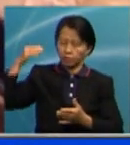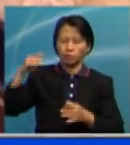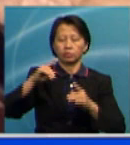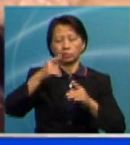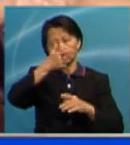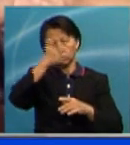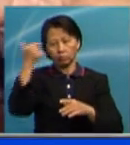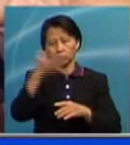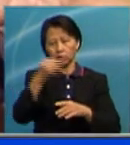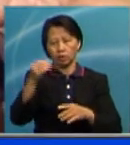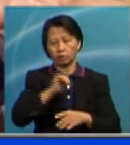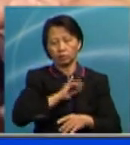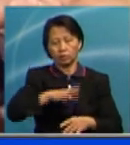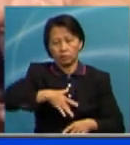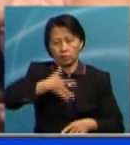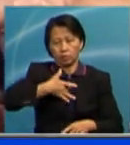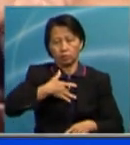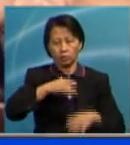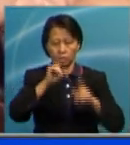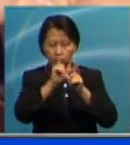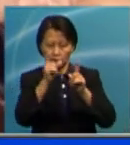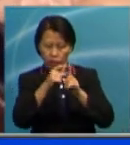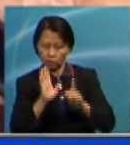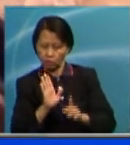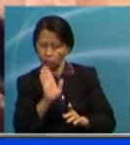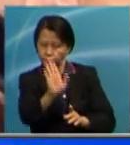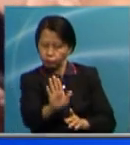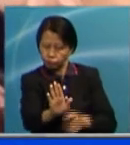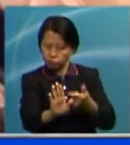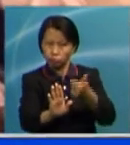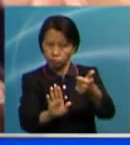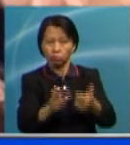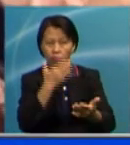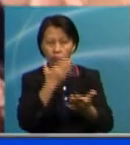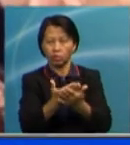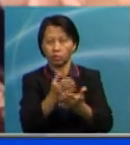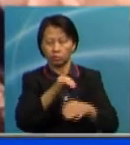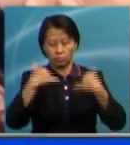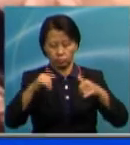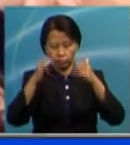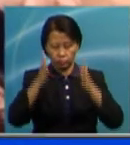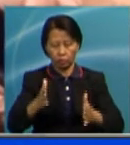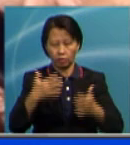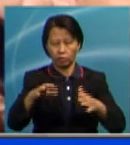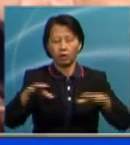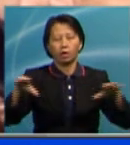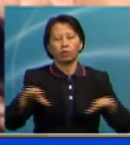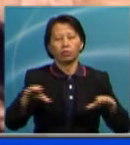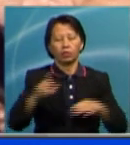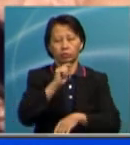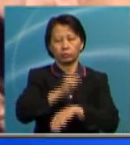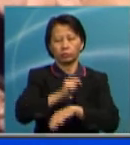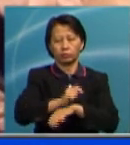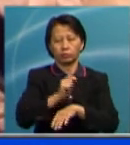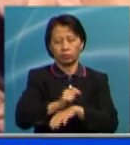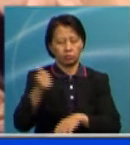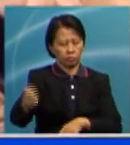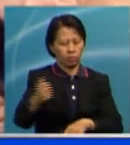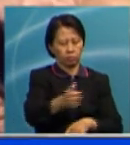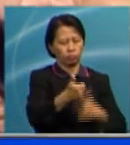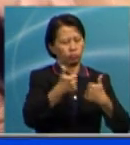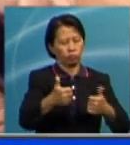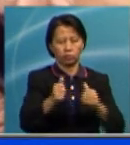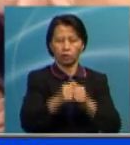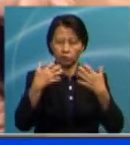dan saya rasaal kita pun baik dan pemain-pemain kita telah melaksanakan tugas masing-masing